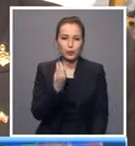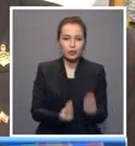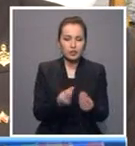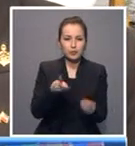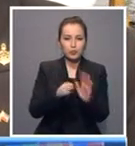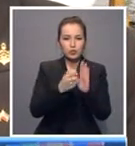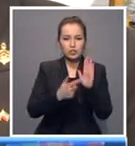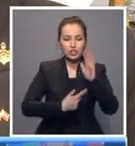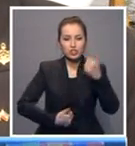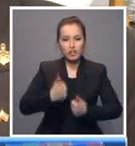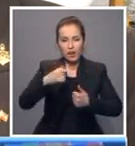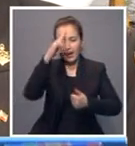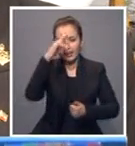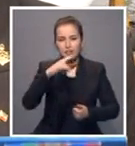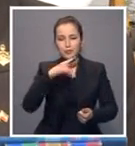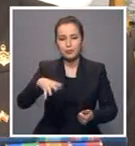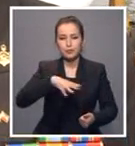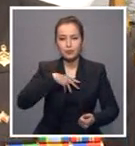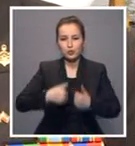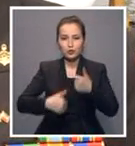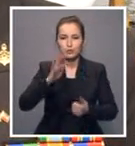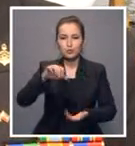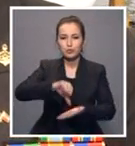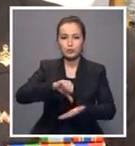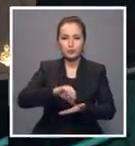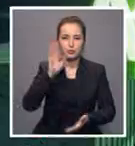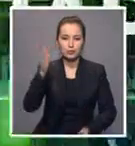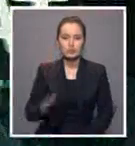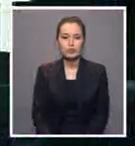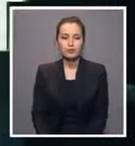жарысына қазақстандық әріптестерімізбен бірге қатысуды жоспарладық.